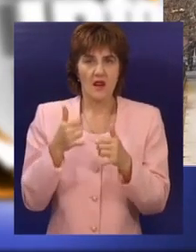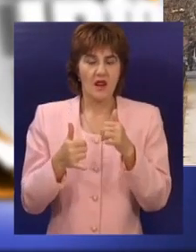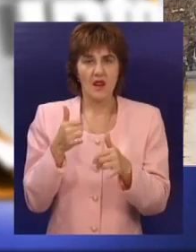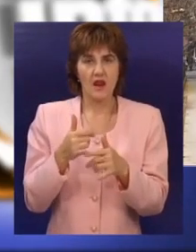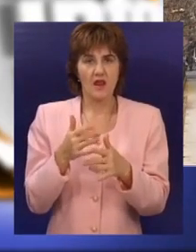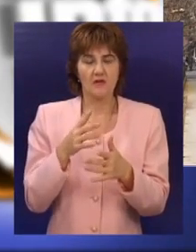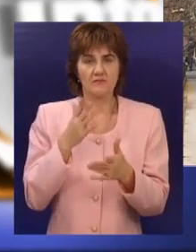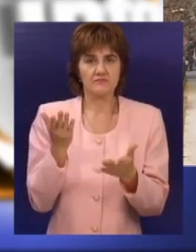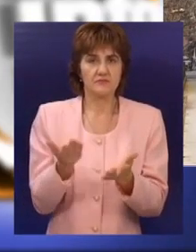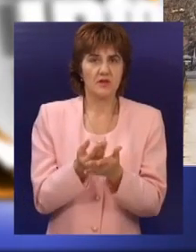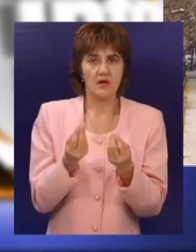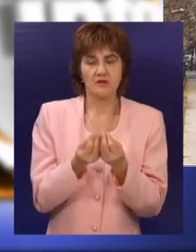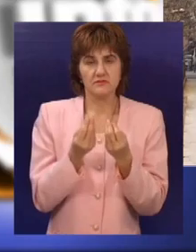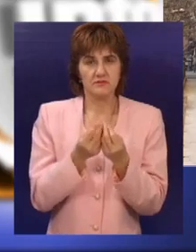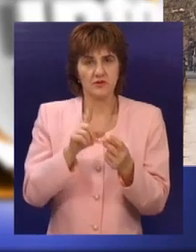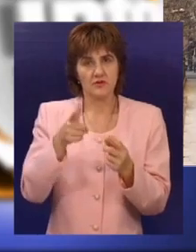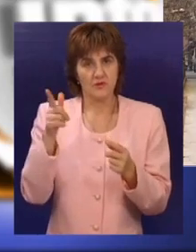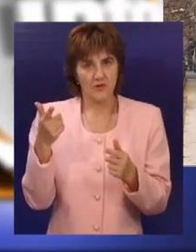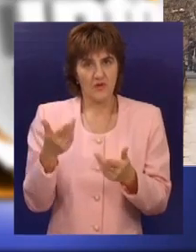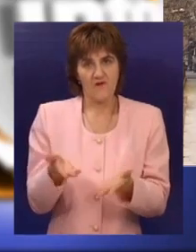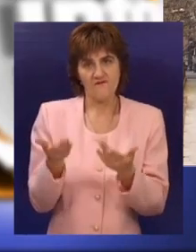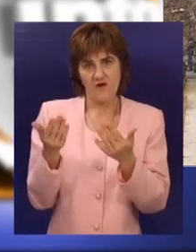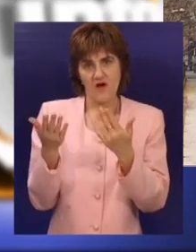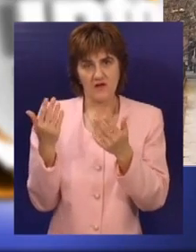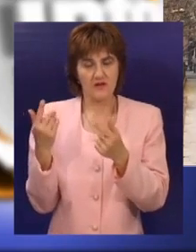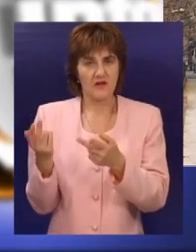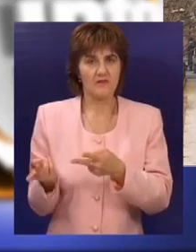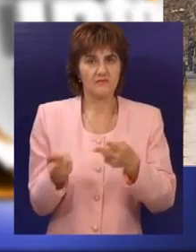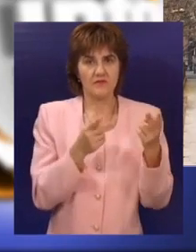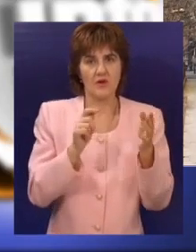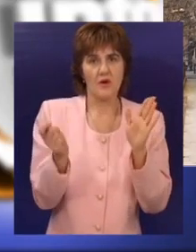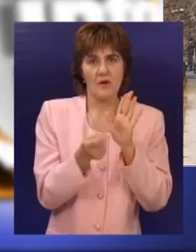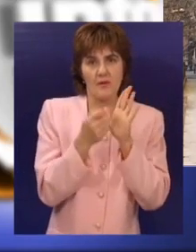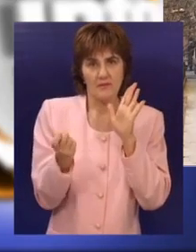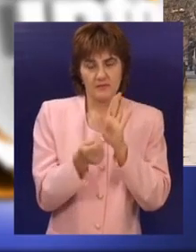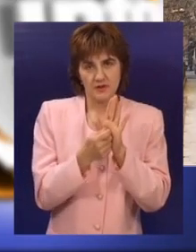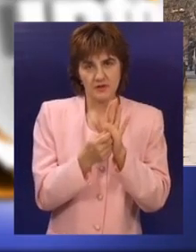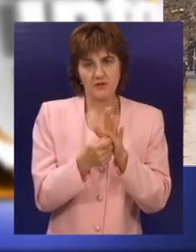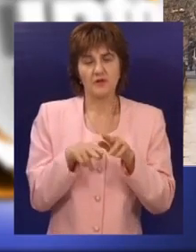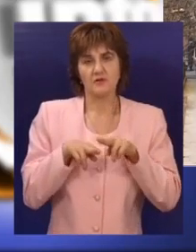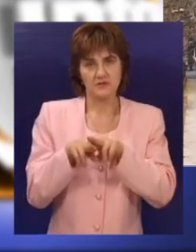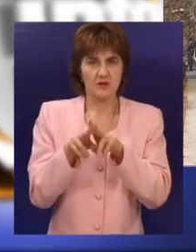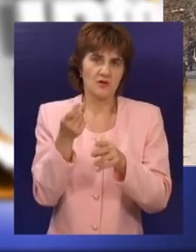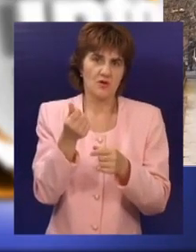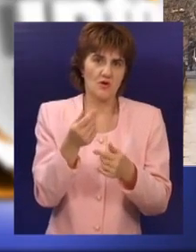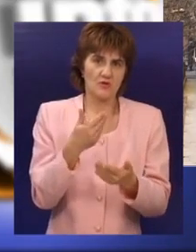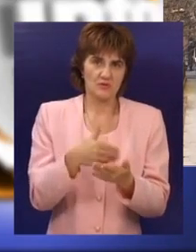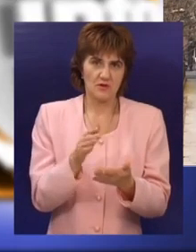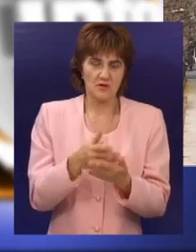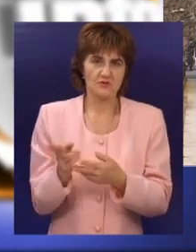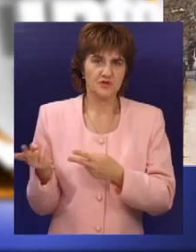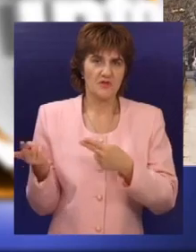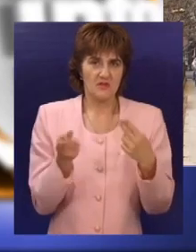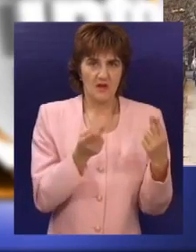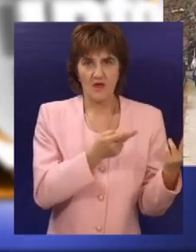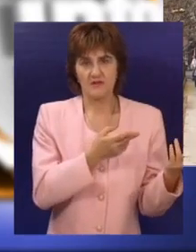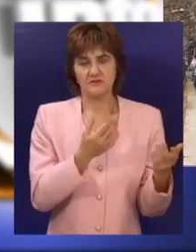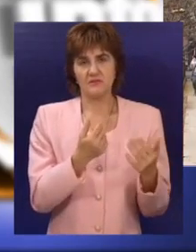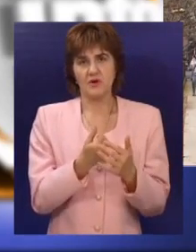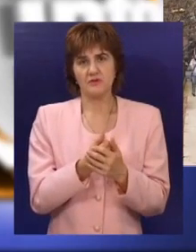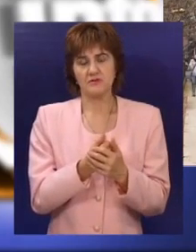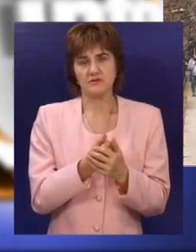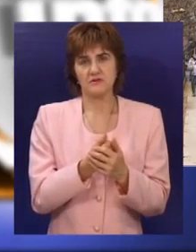iz silosa gde su lagerovali vade taj kukuruz i nose u neka druga skladišta, to sve košta, transportni